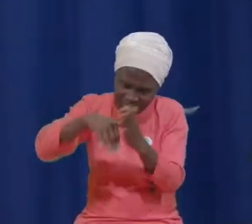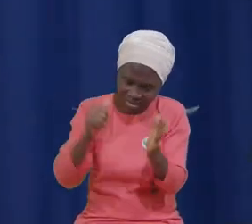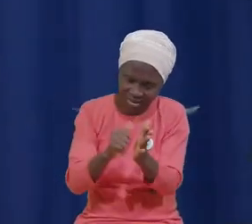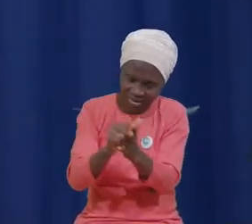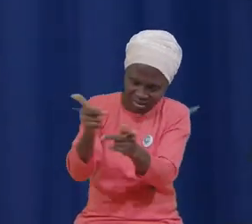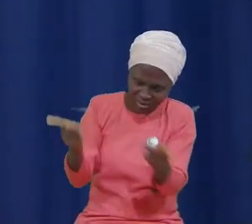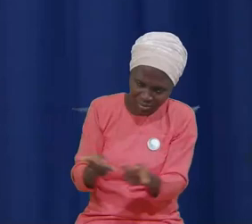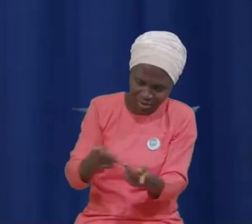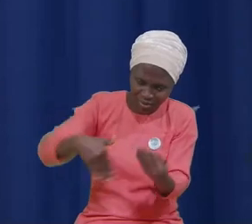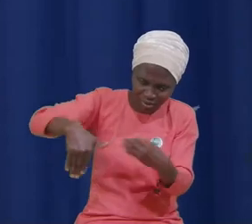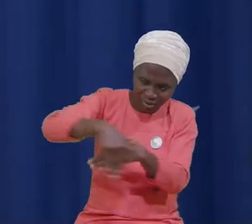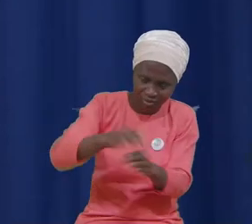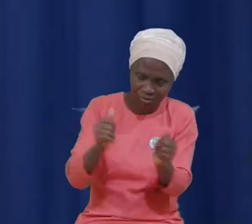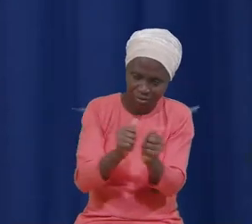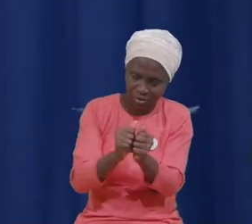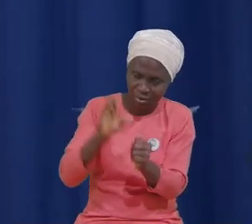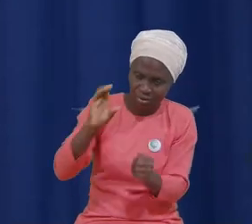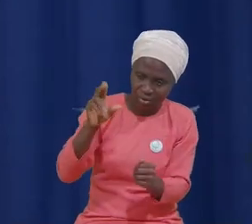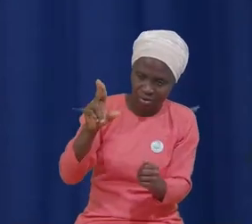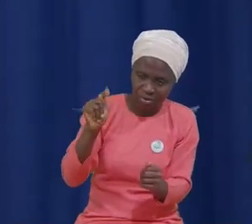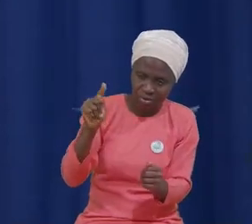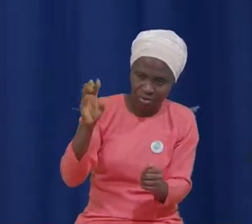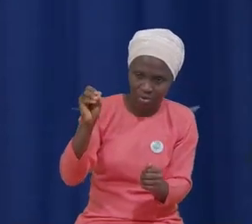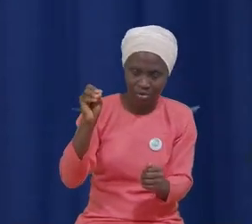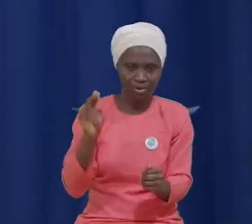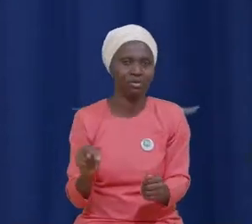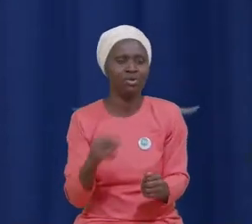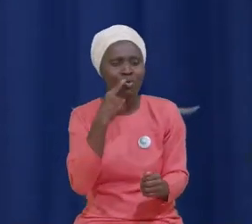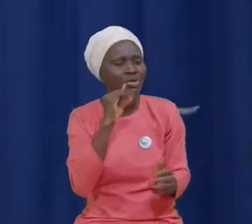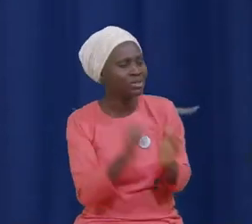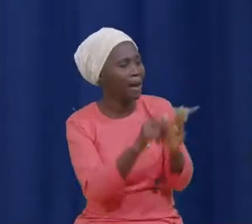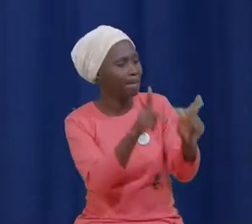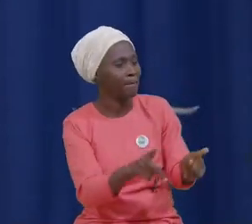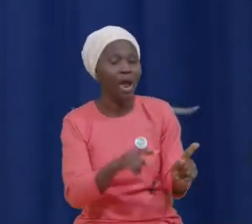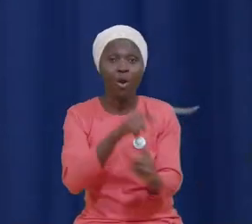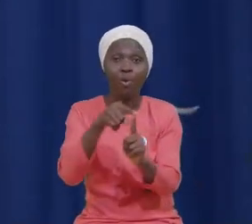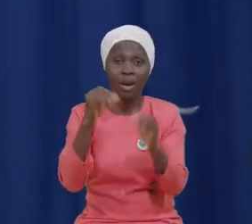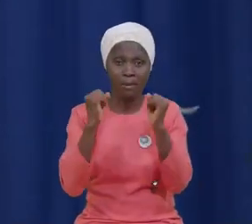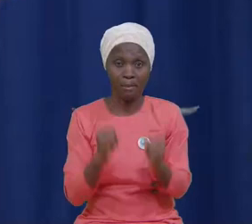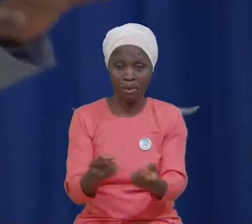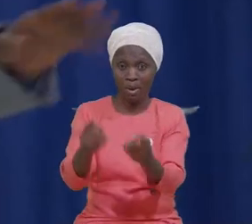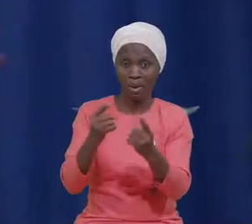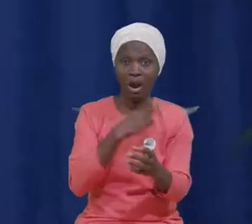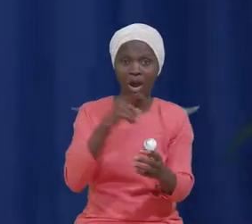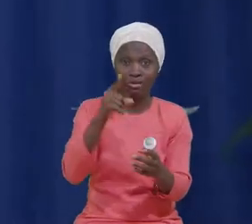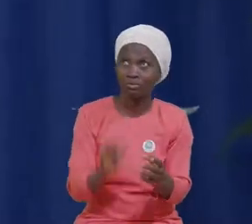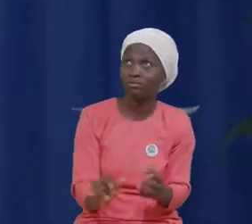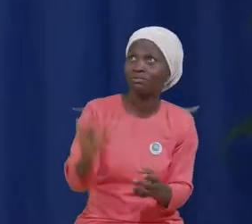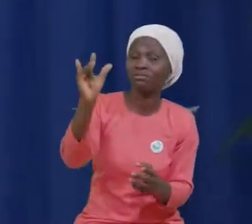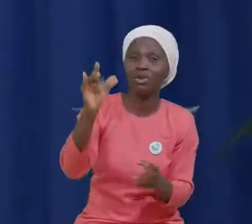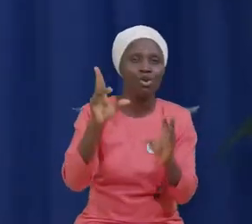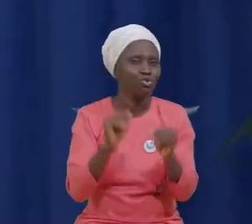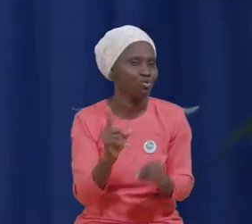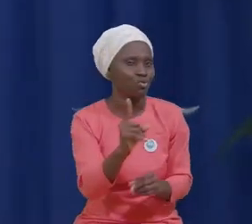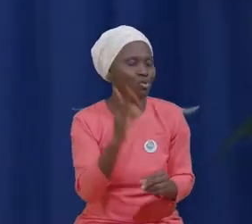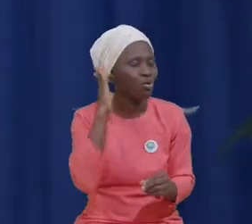même? Mais quand la puissance vient de te lever et tu brilles et tu prends l'envol,